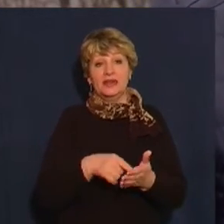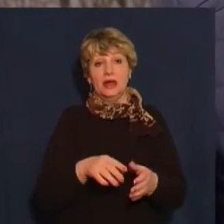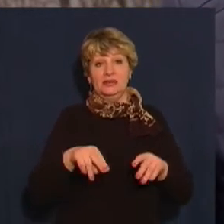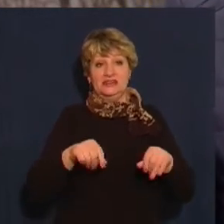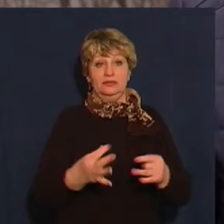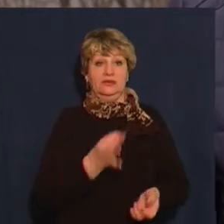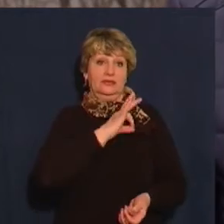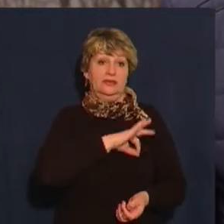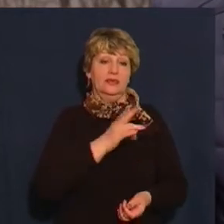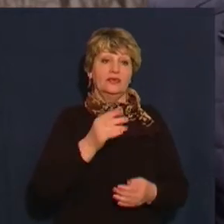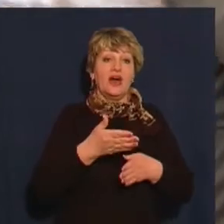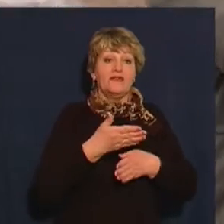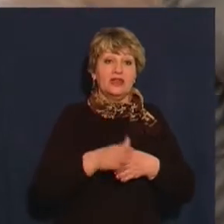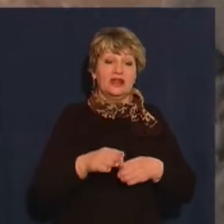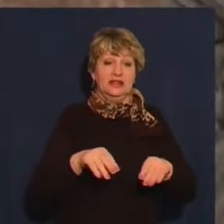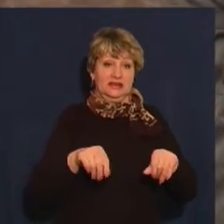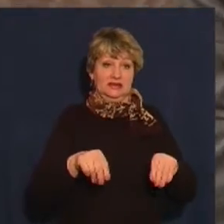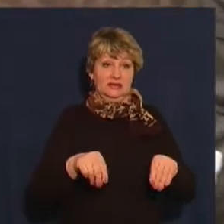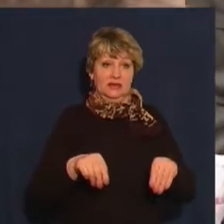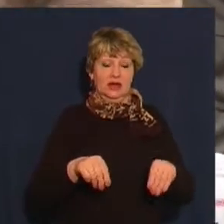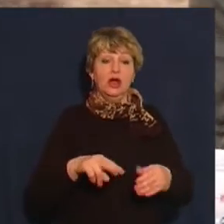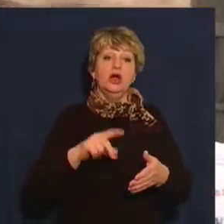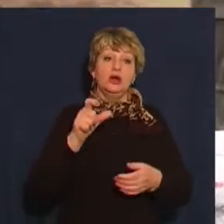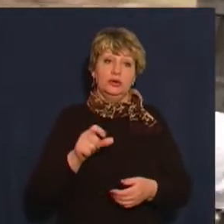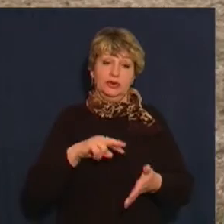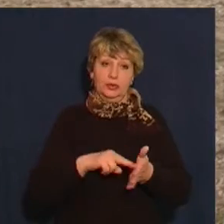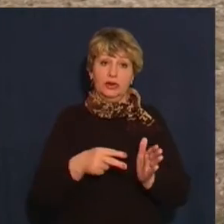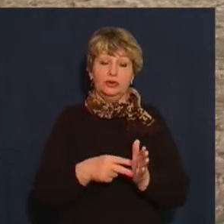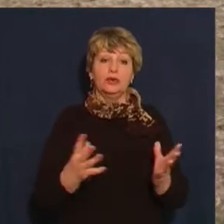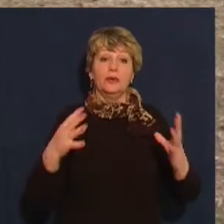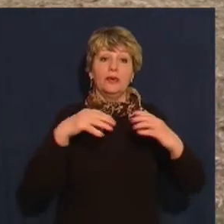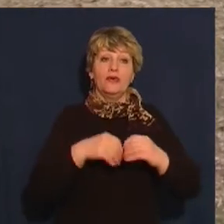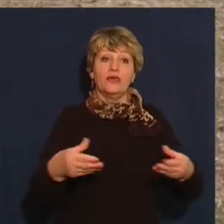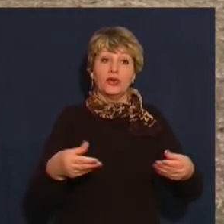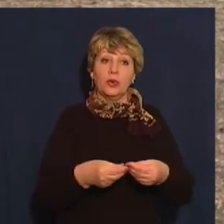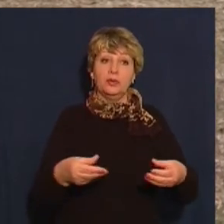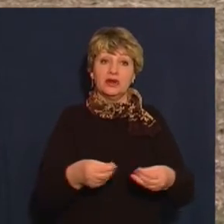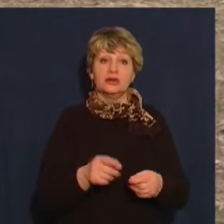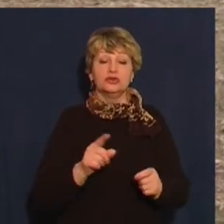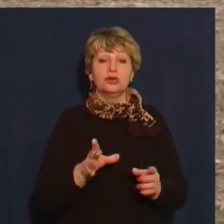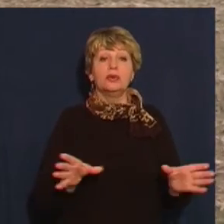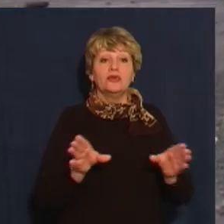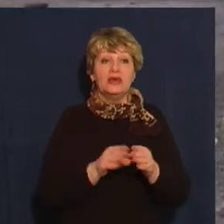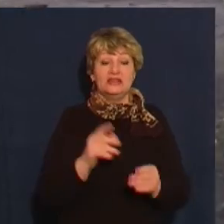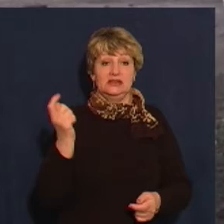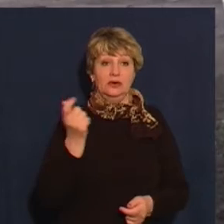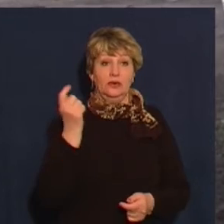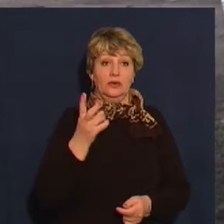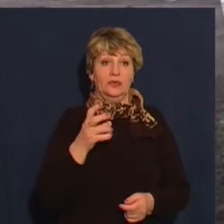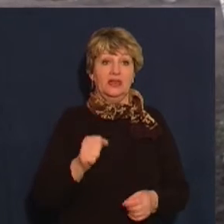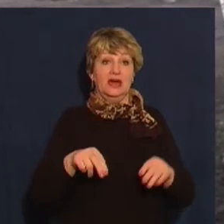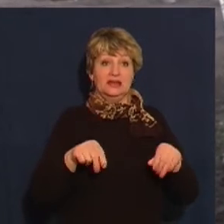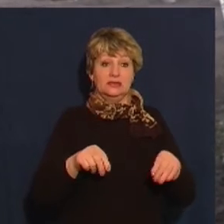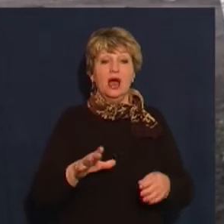на відведених земельних ділянках. Люди планують об'єднатися в кооператив, щоб разом господарювати на землі. Була в нас